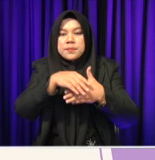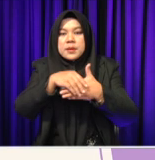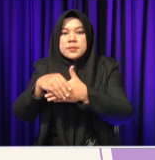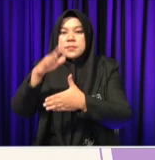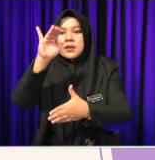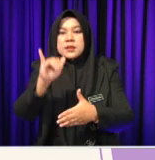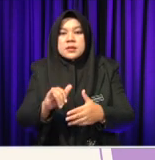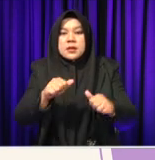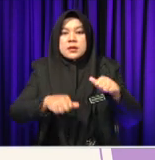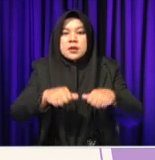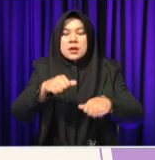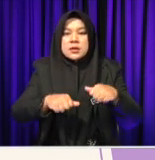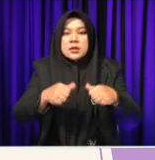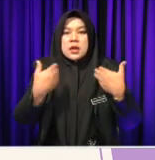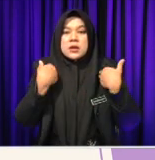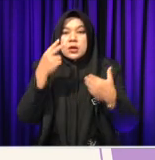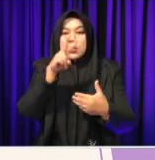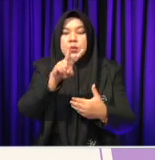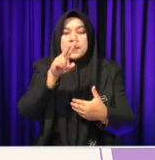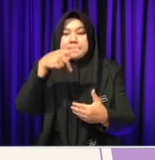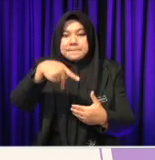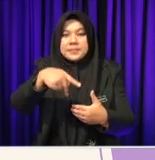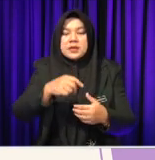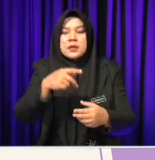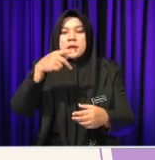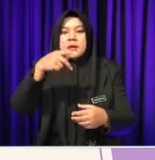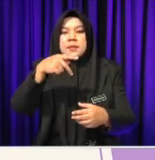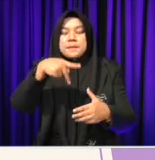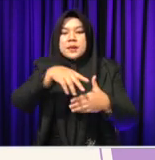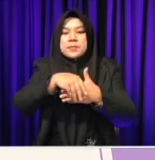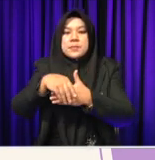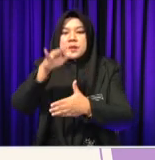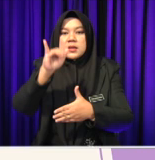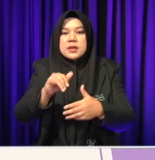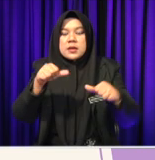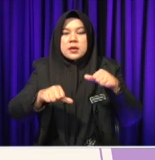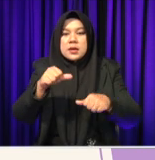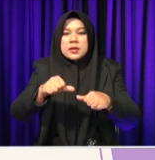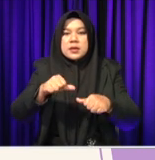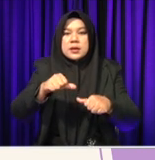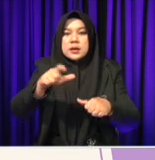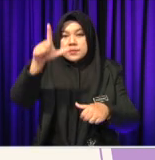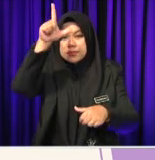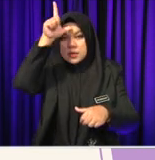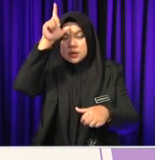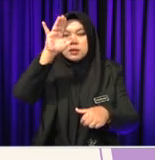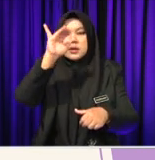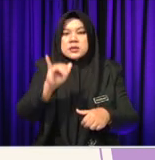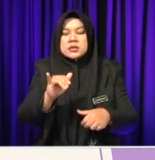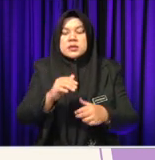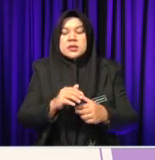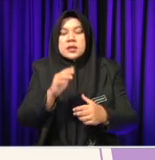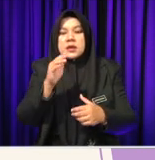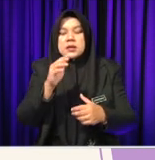pertama tadi ada satu ada dua p di sini pemimpin yang adil okey pemuda yang taat beribadah dua p pemimpin yang